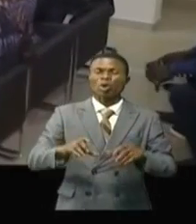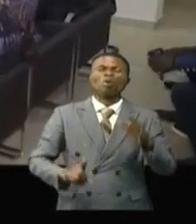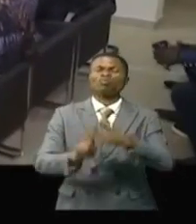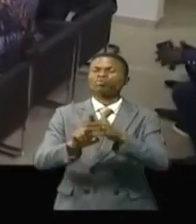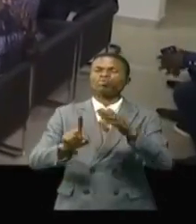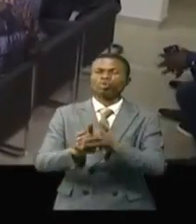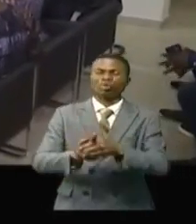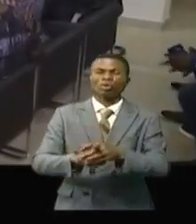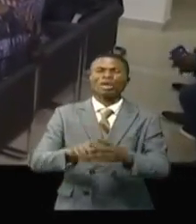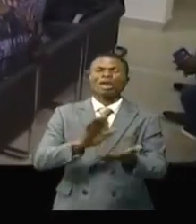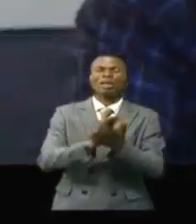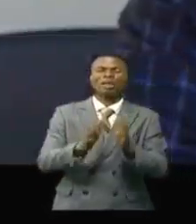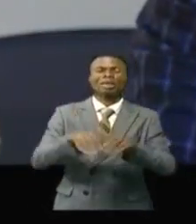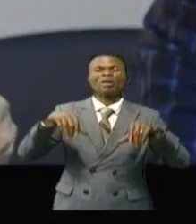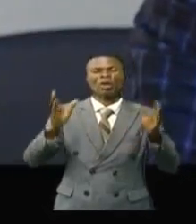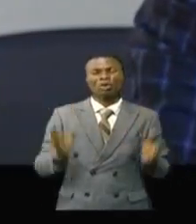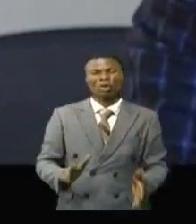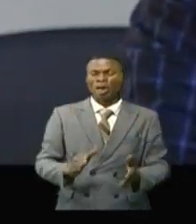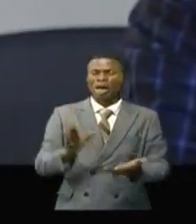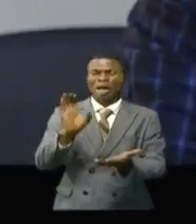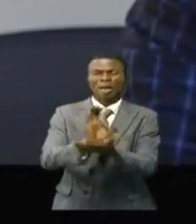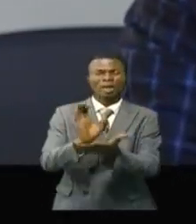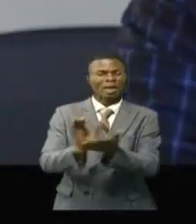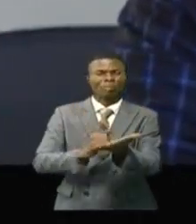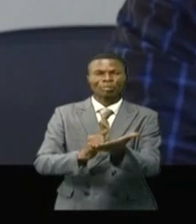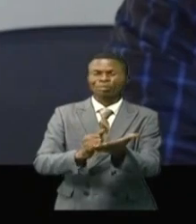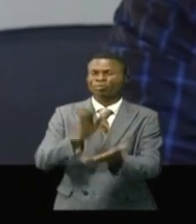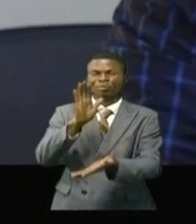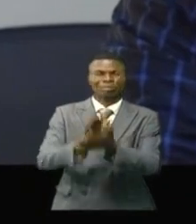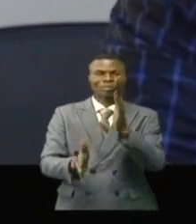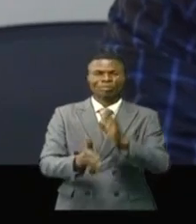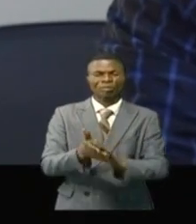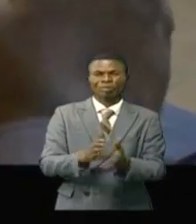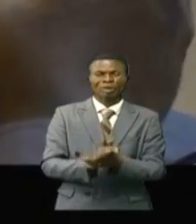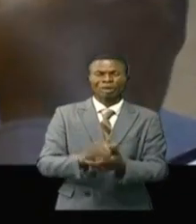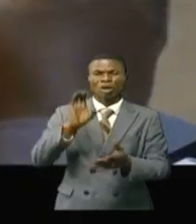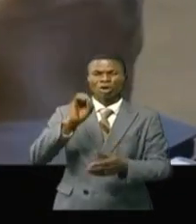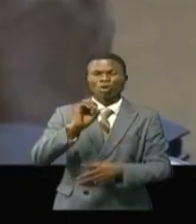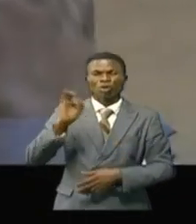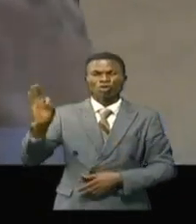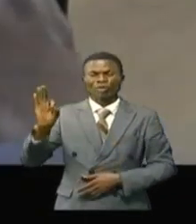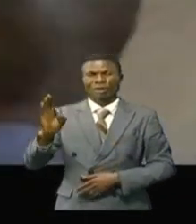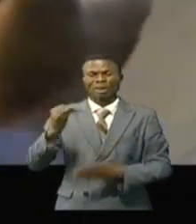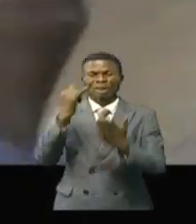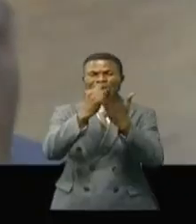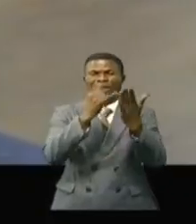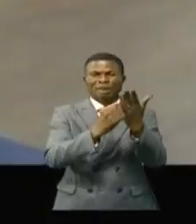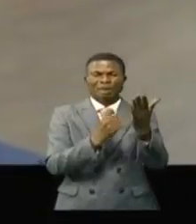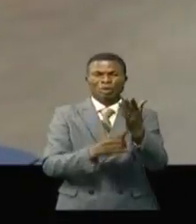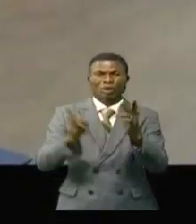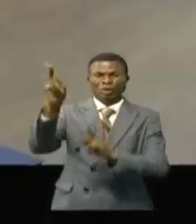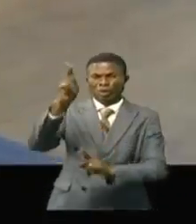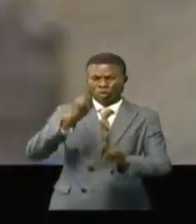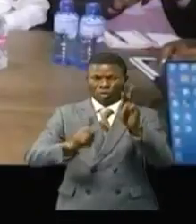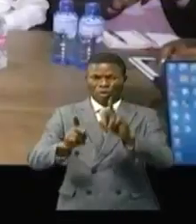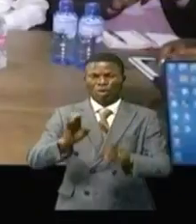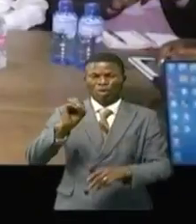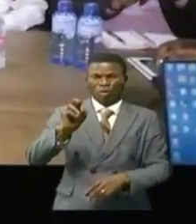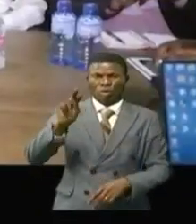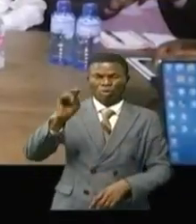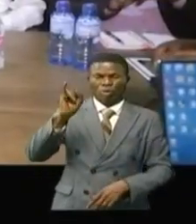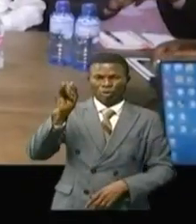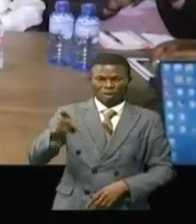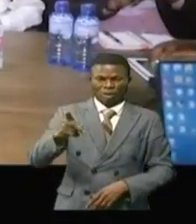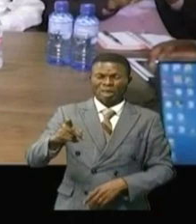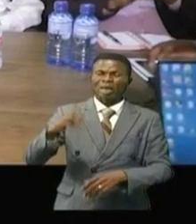quelquefois congolais, car n'ayant pas une carte d'identité. L'Office national de l'identification de la population, ONIP, a la